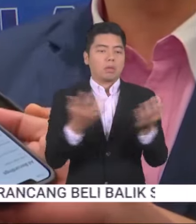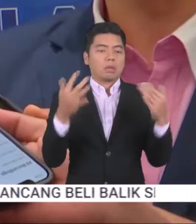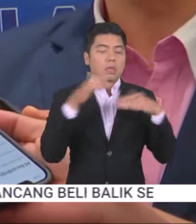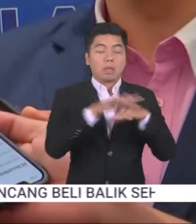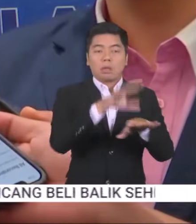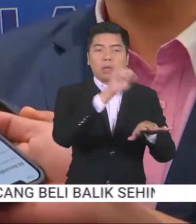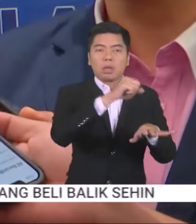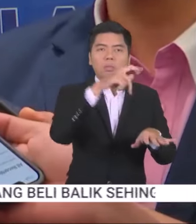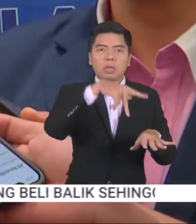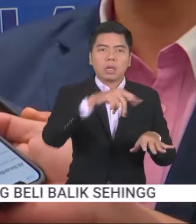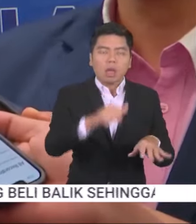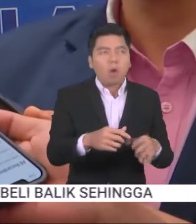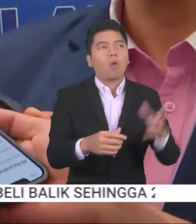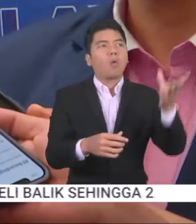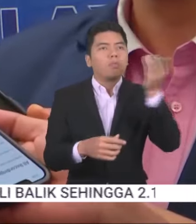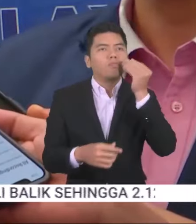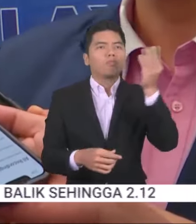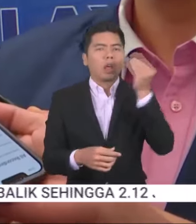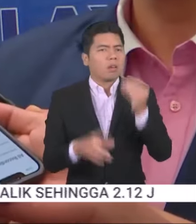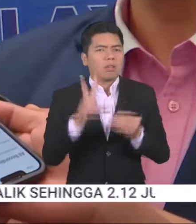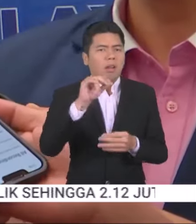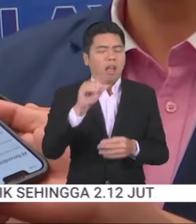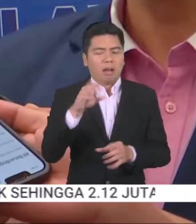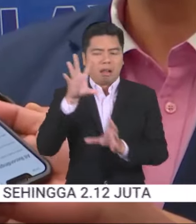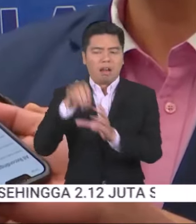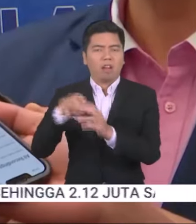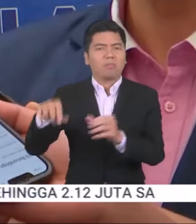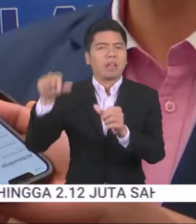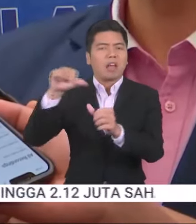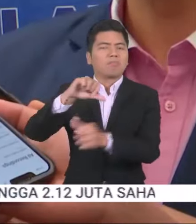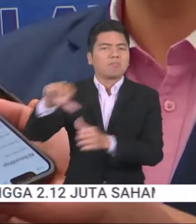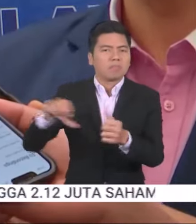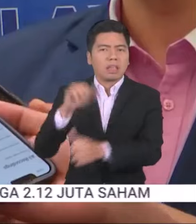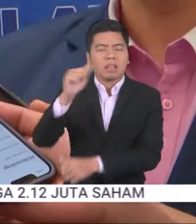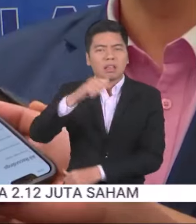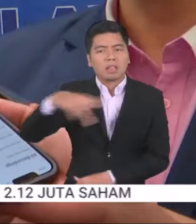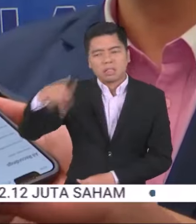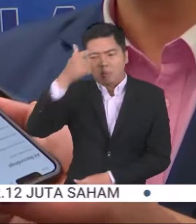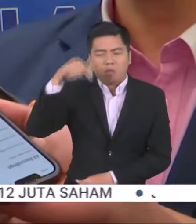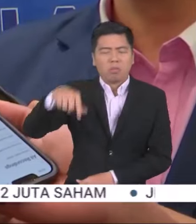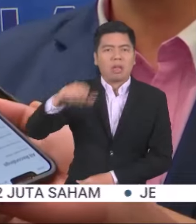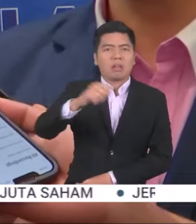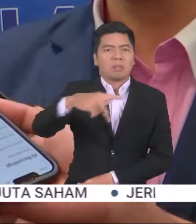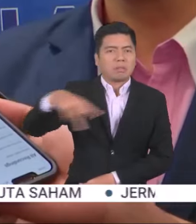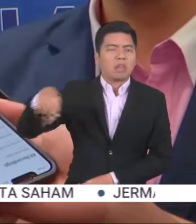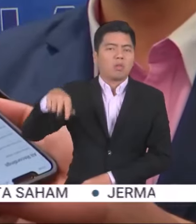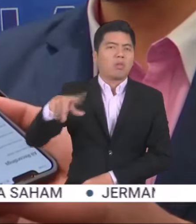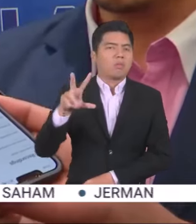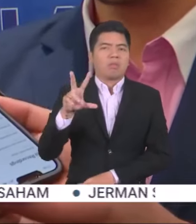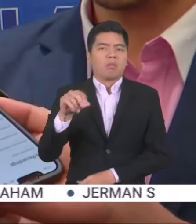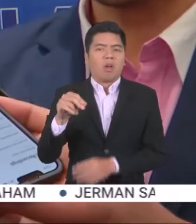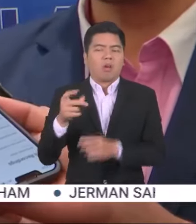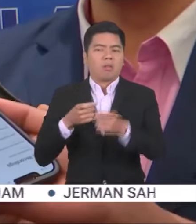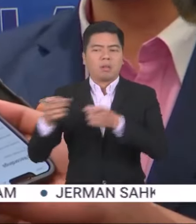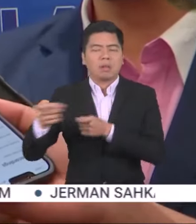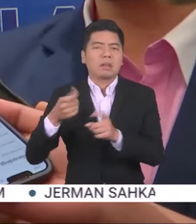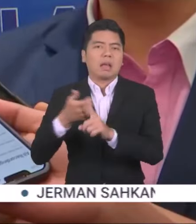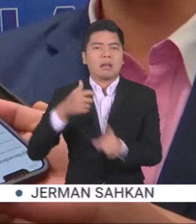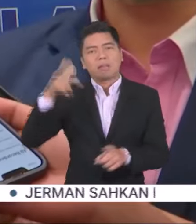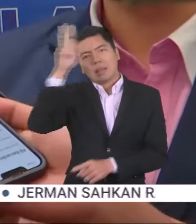dengar cakap kawan-kawan dekat sosial media. Because kadang-kadang sosial media punya kawan ni tak kerja kerajaan pun. Macam ni nak faham, macam ni nak advice.